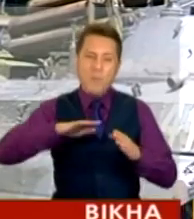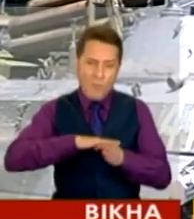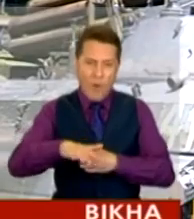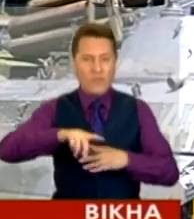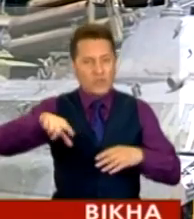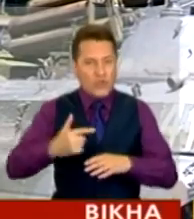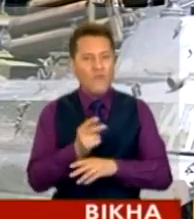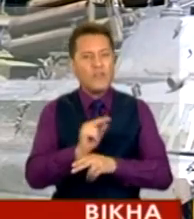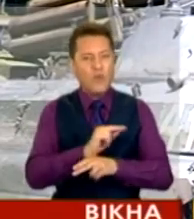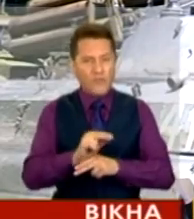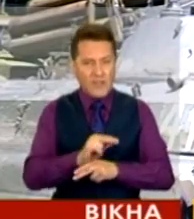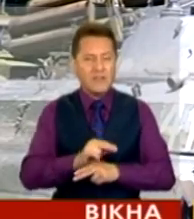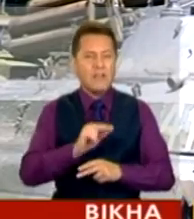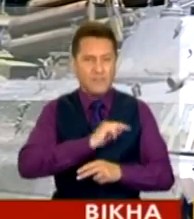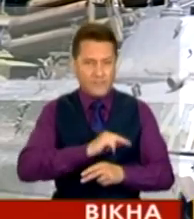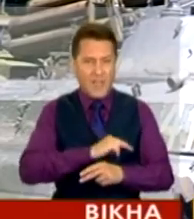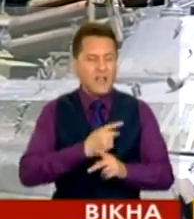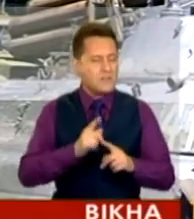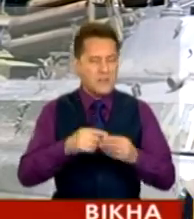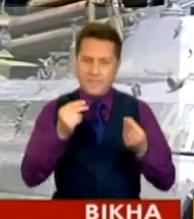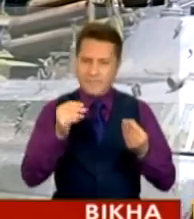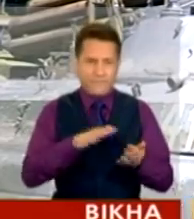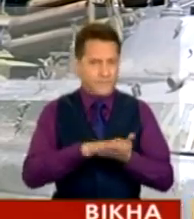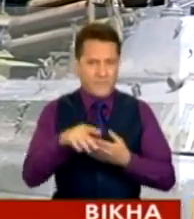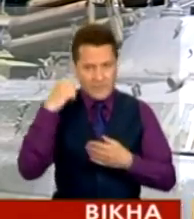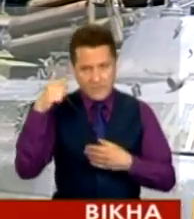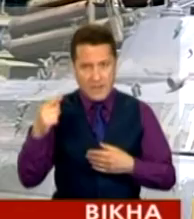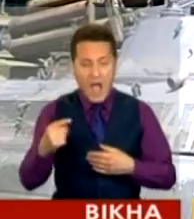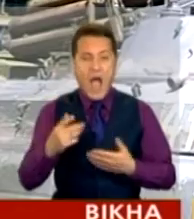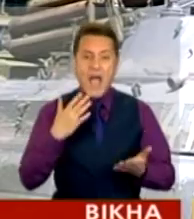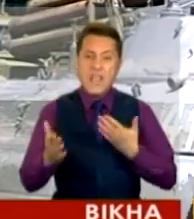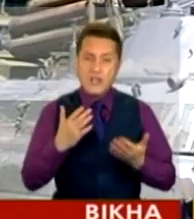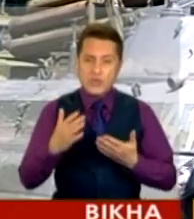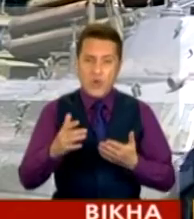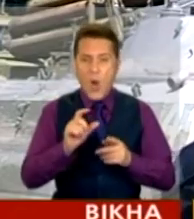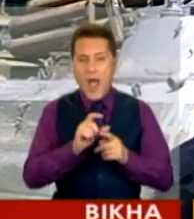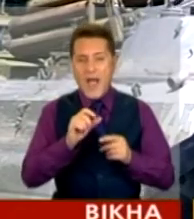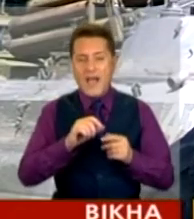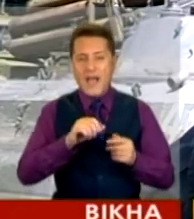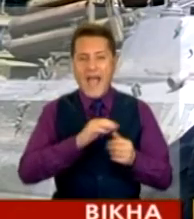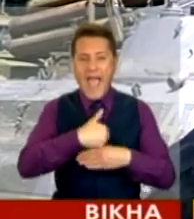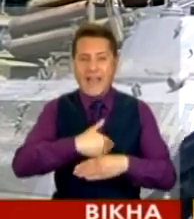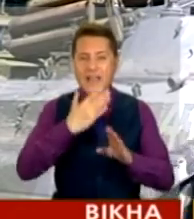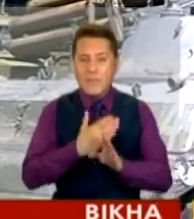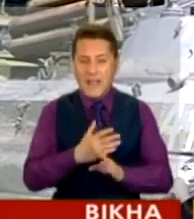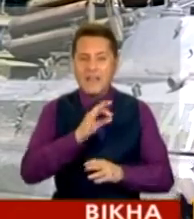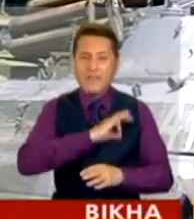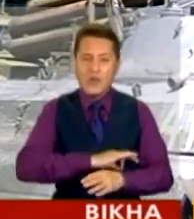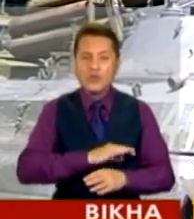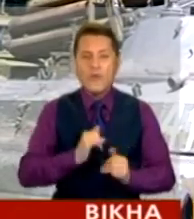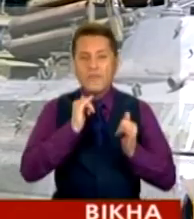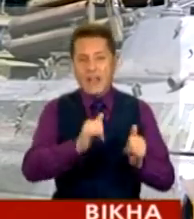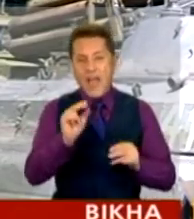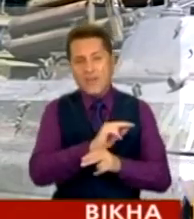процес досить затратний. Але якщо елементи з неї використовувати для відновлення іншої